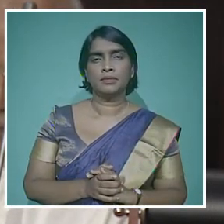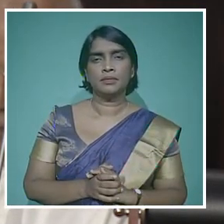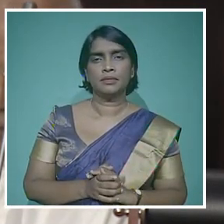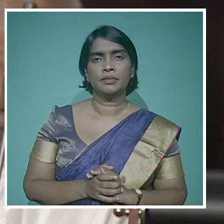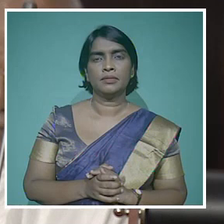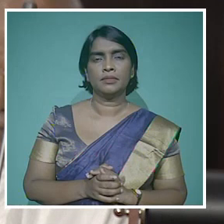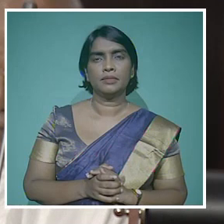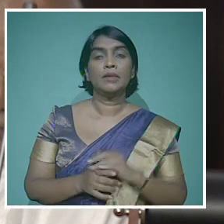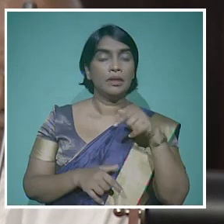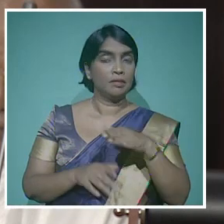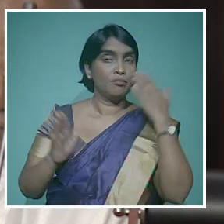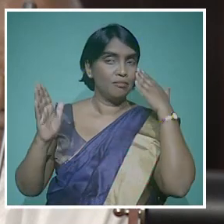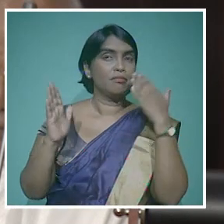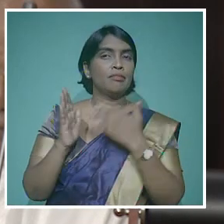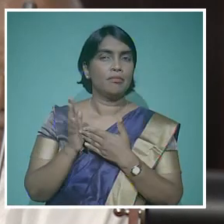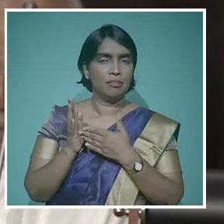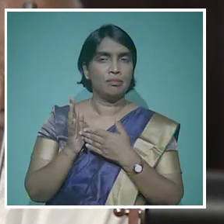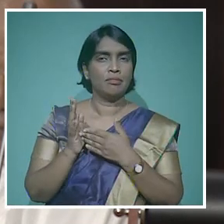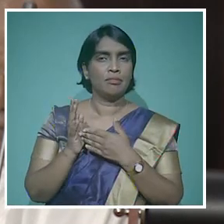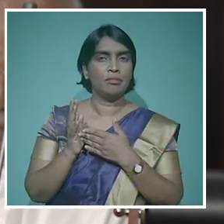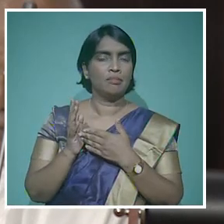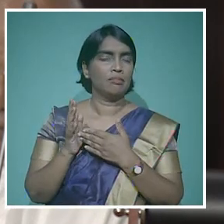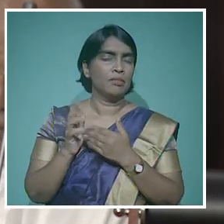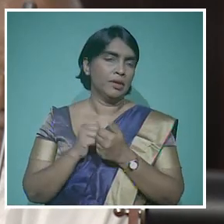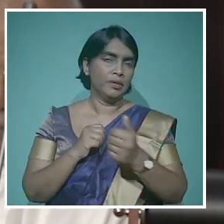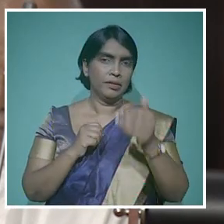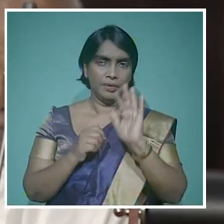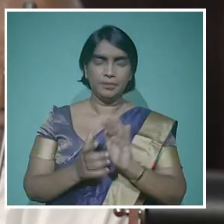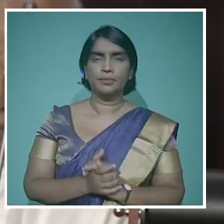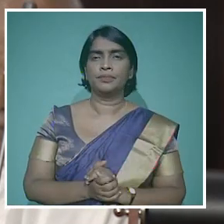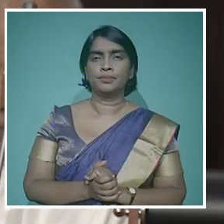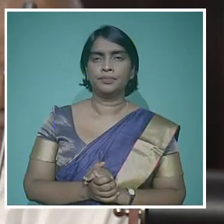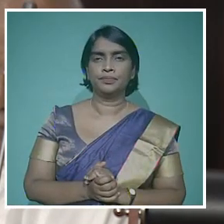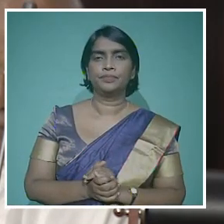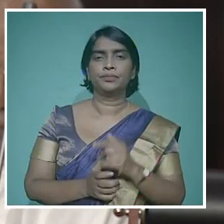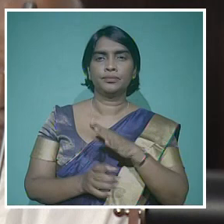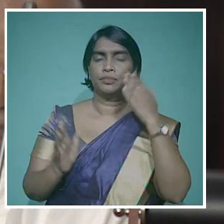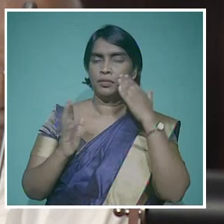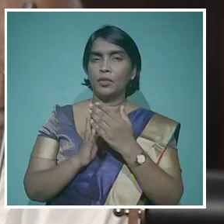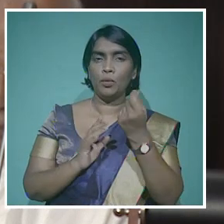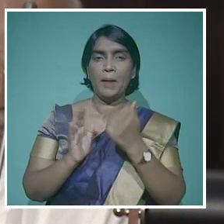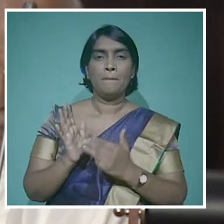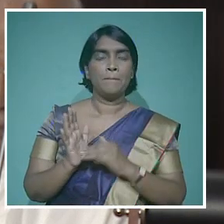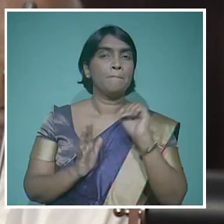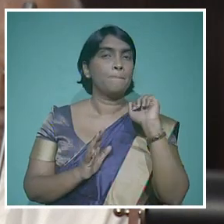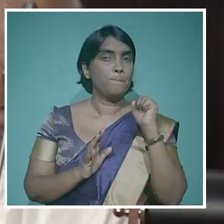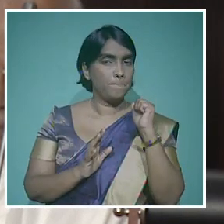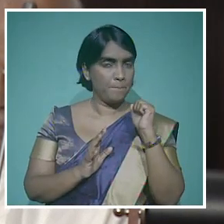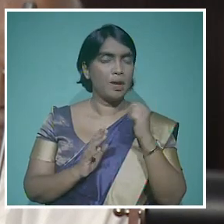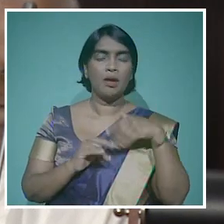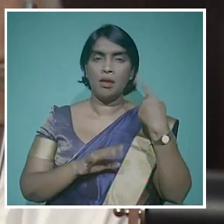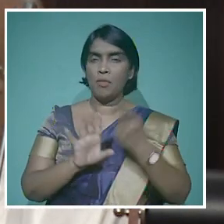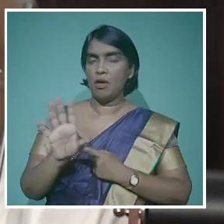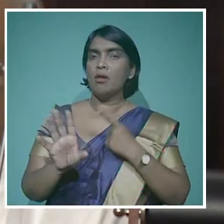අපි මේ අංශයට අවධානය යොමු කළා තියෙනවා. ඒ සඳහා රුපියල් මිලියන 50ක් මේ එන